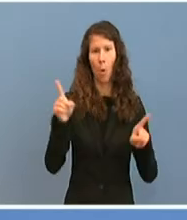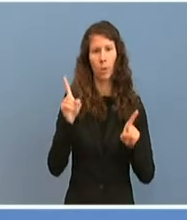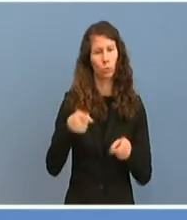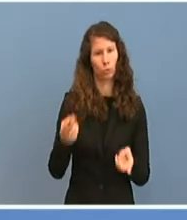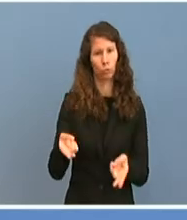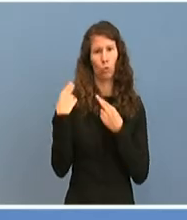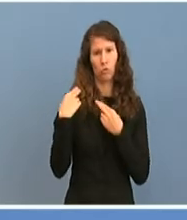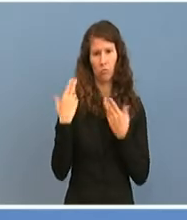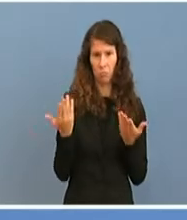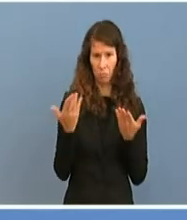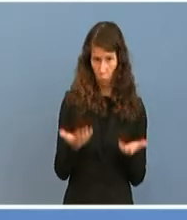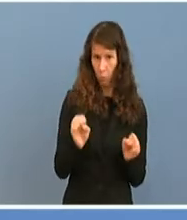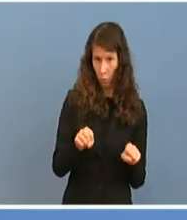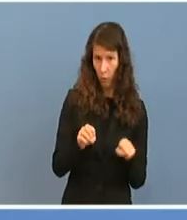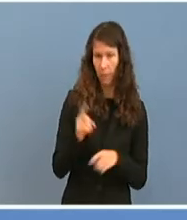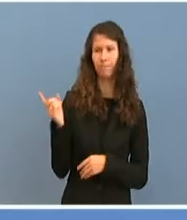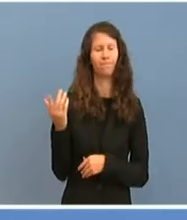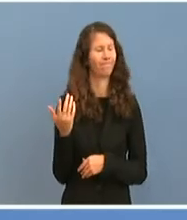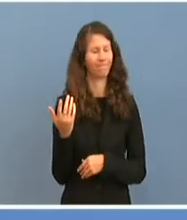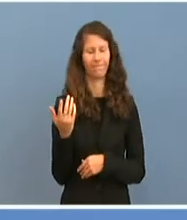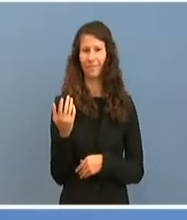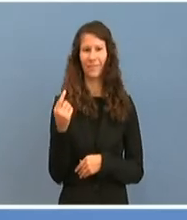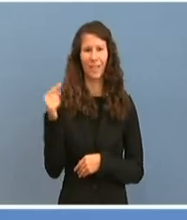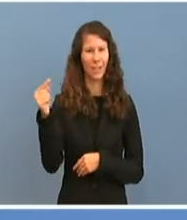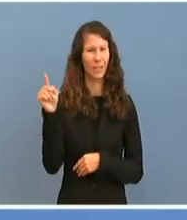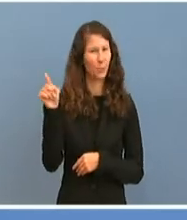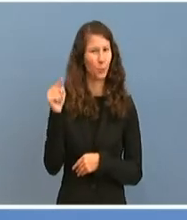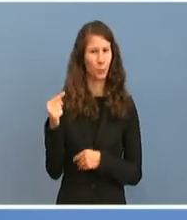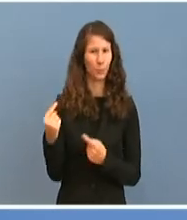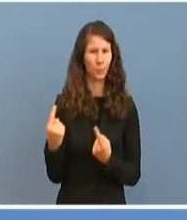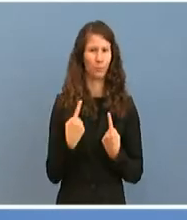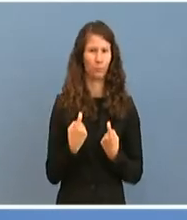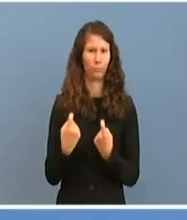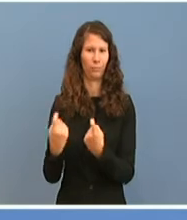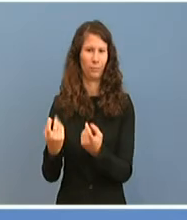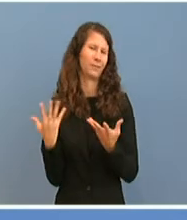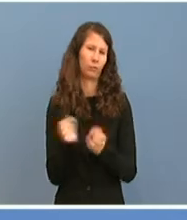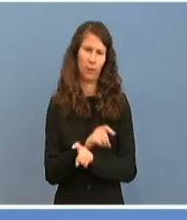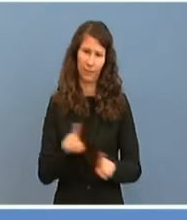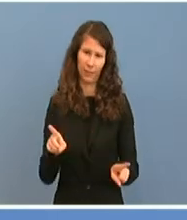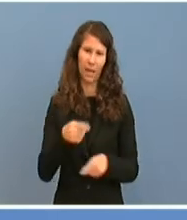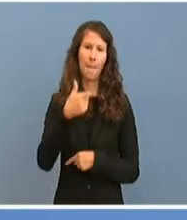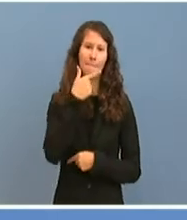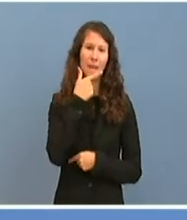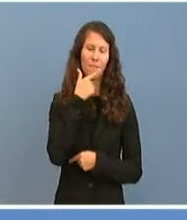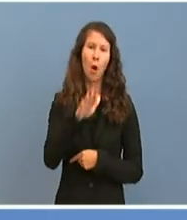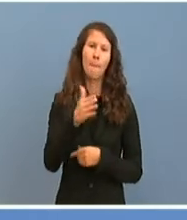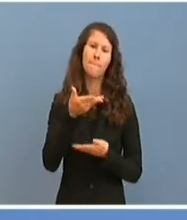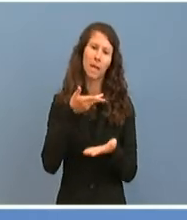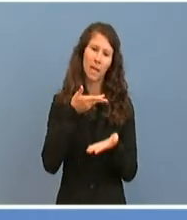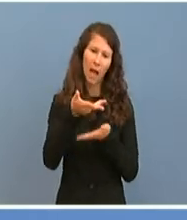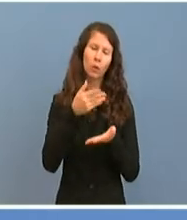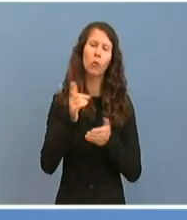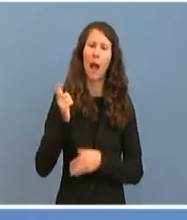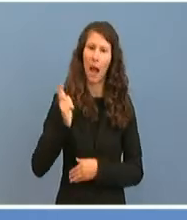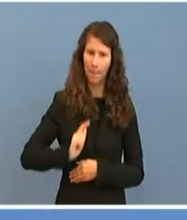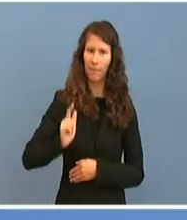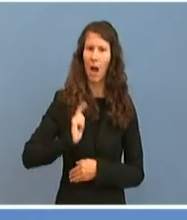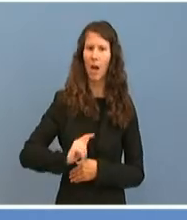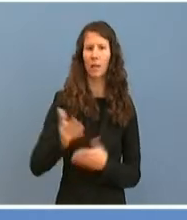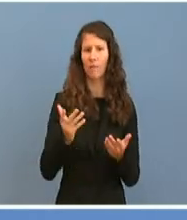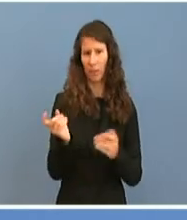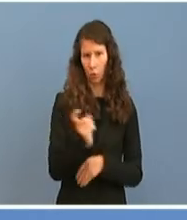Sie werden mich jetzt nicht dazu bringen, dass ich hier die Beratungen am Mittwoch vorwegnehme. Ich habe Ihnen gesagt, was die